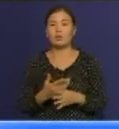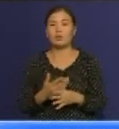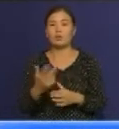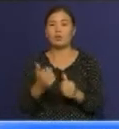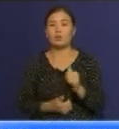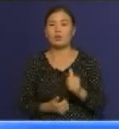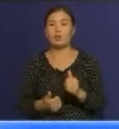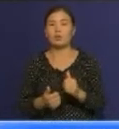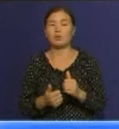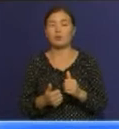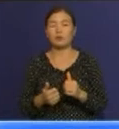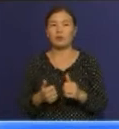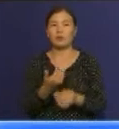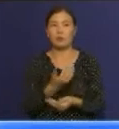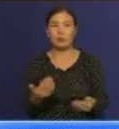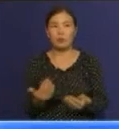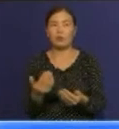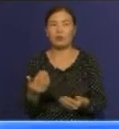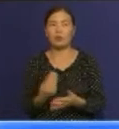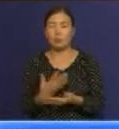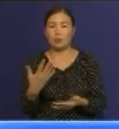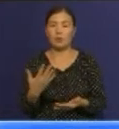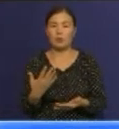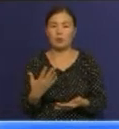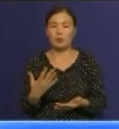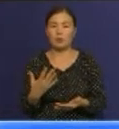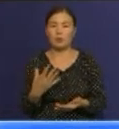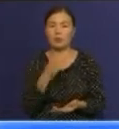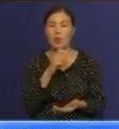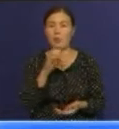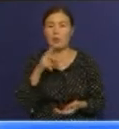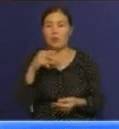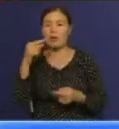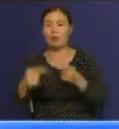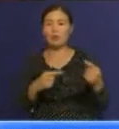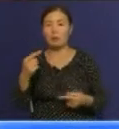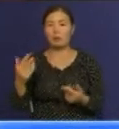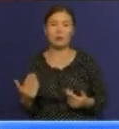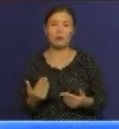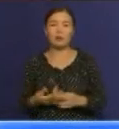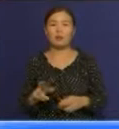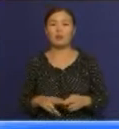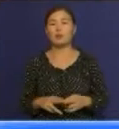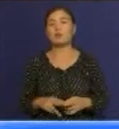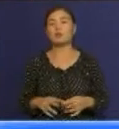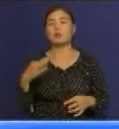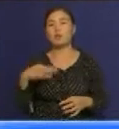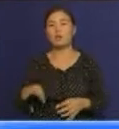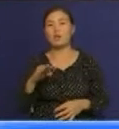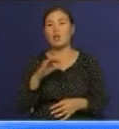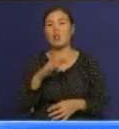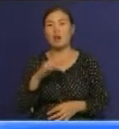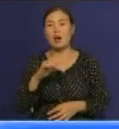Бәхәдір батыр Жоңғарған мақтарын қуған Сабытайдың шөбересі, оның ұлы